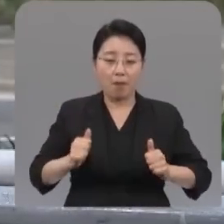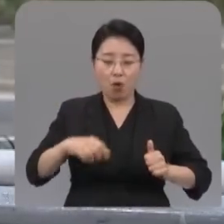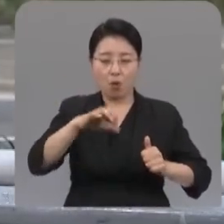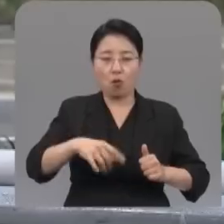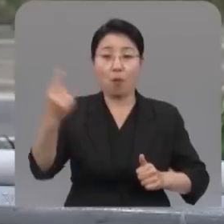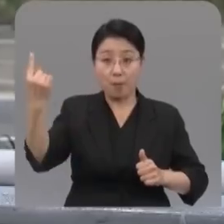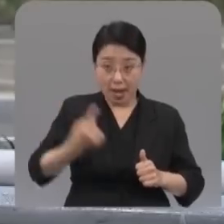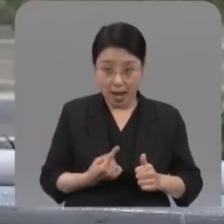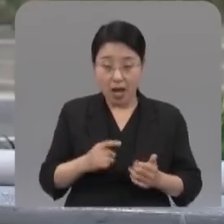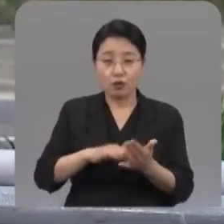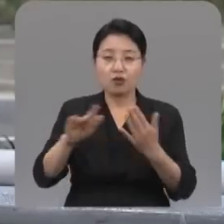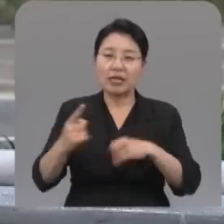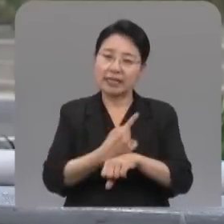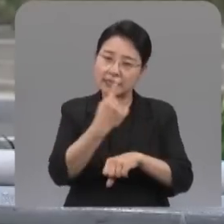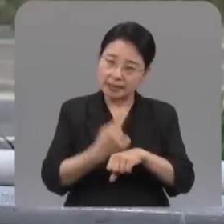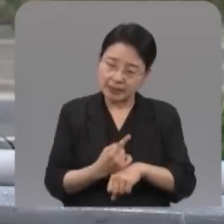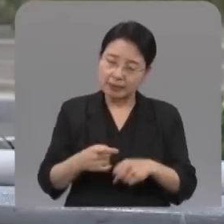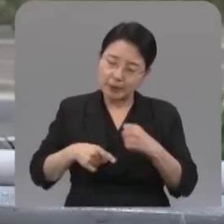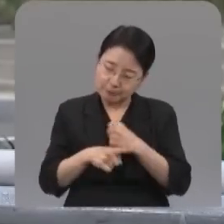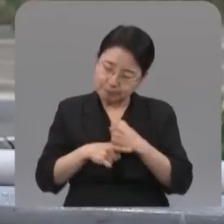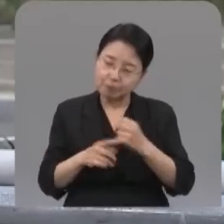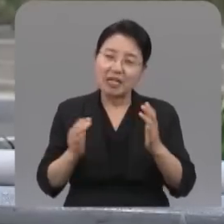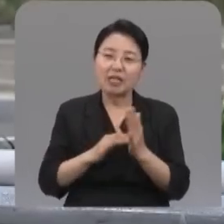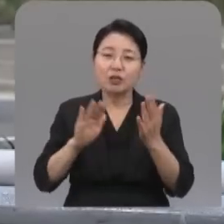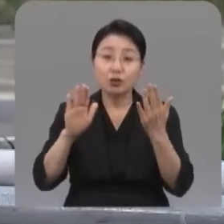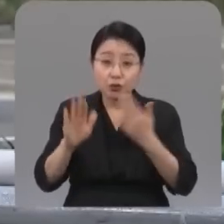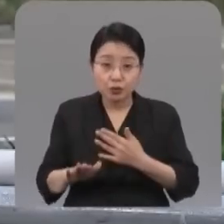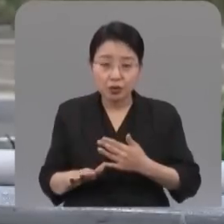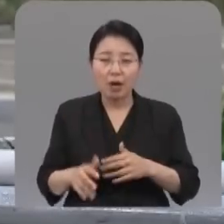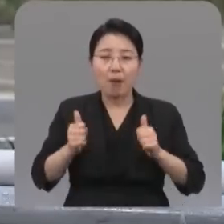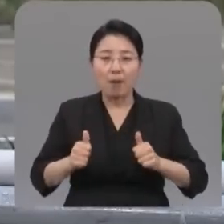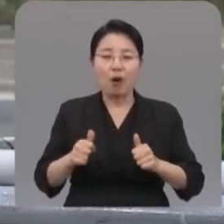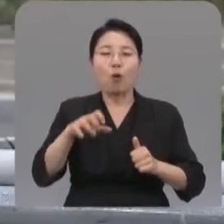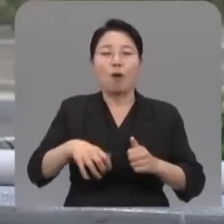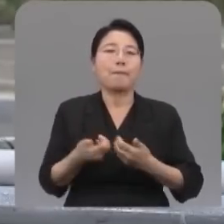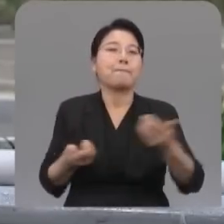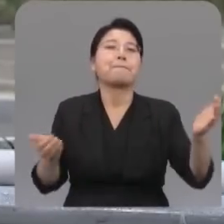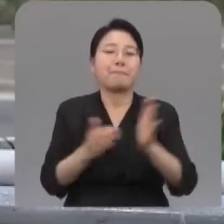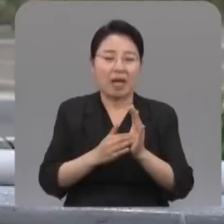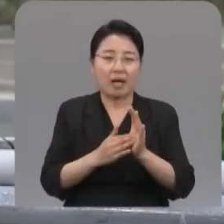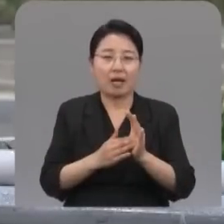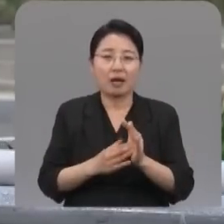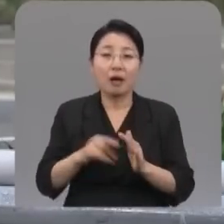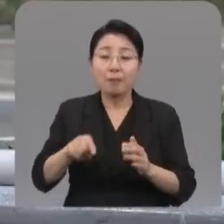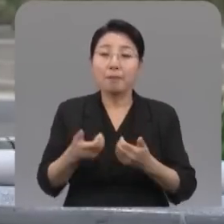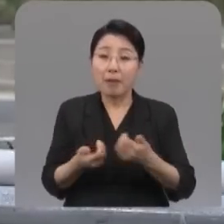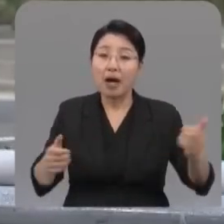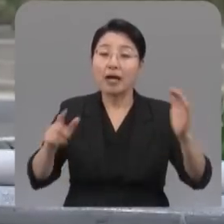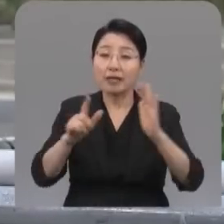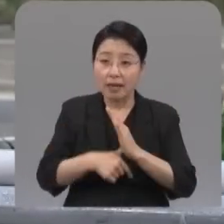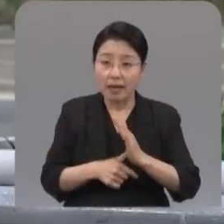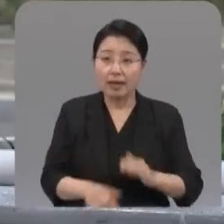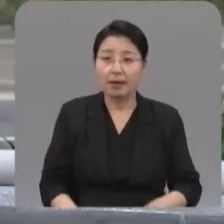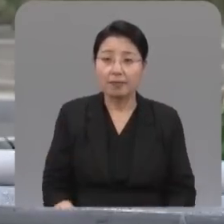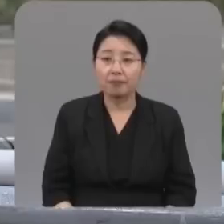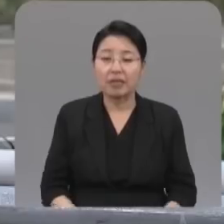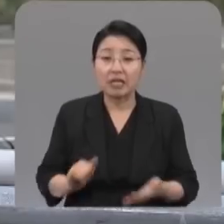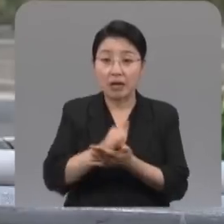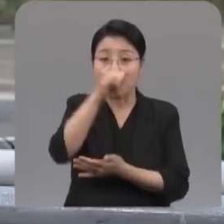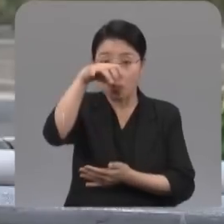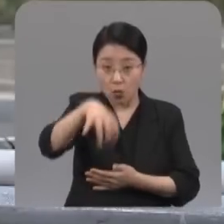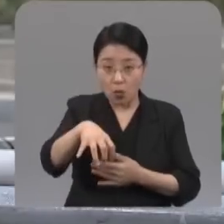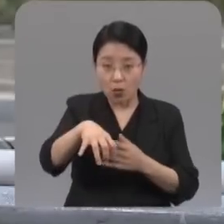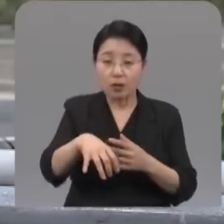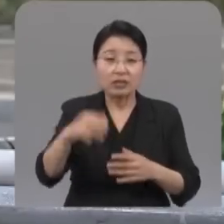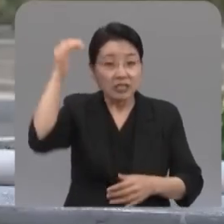뒤에 1시간 정도 기소인부 절차를 마치고 현재는 법원을 떠났습니다. 법원을 떠나면서 레이건 공항에서 트럼프